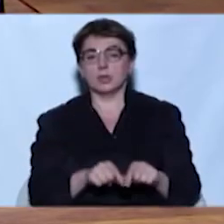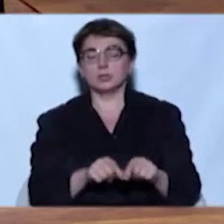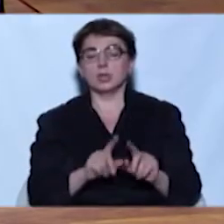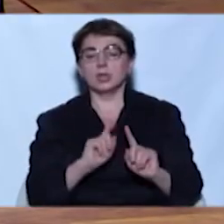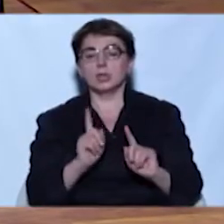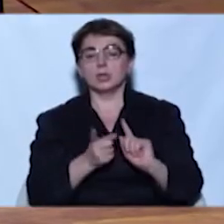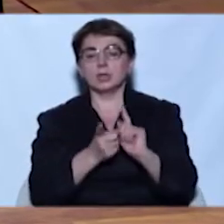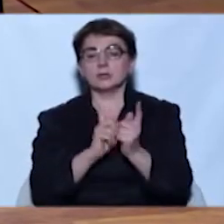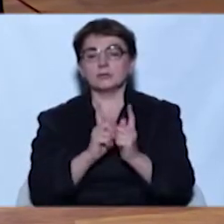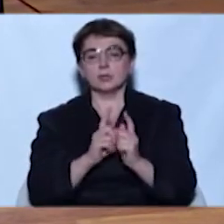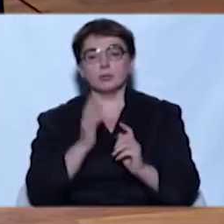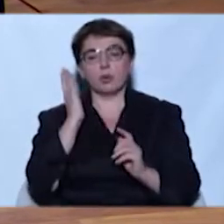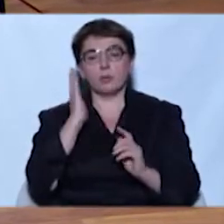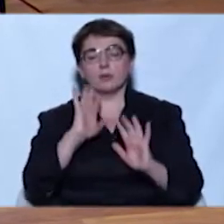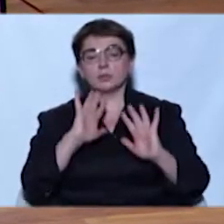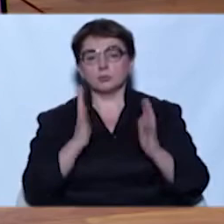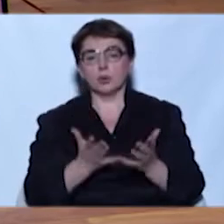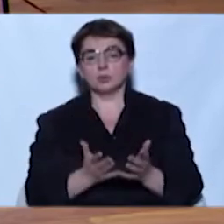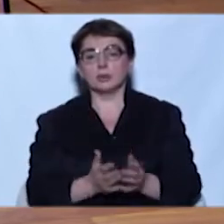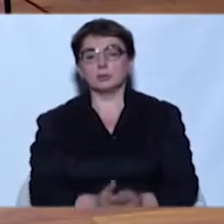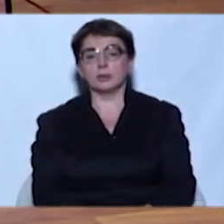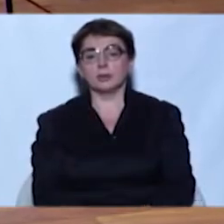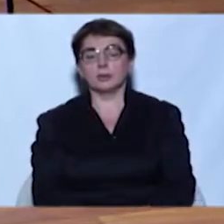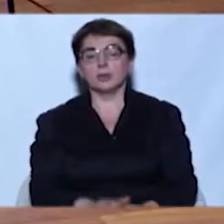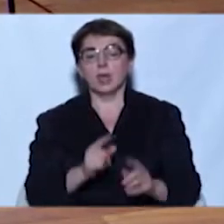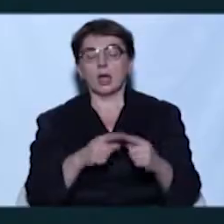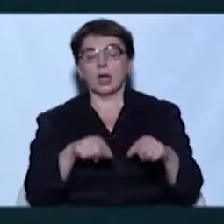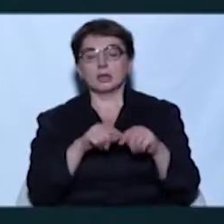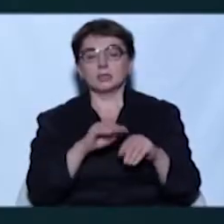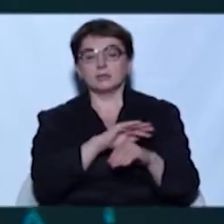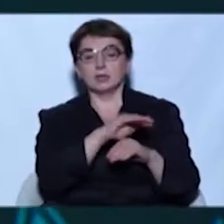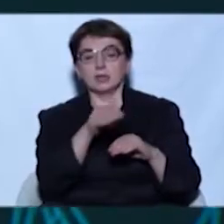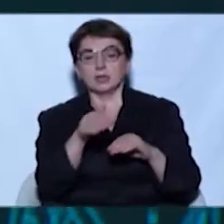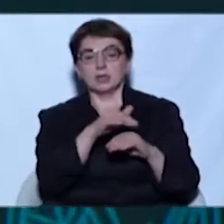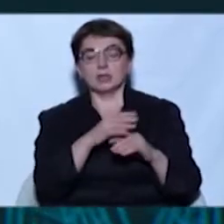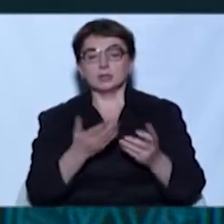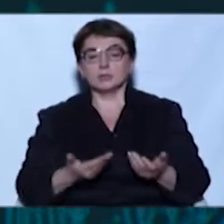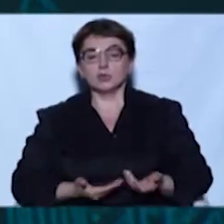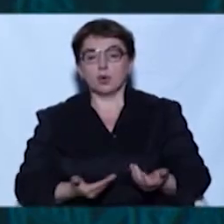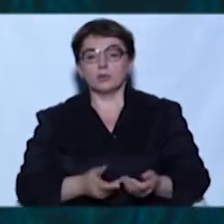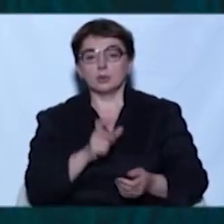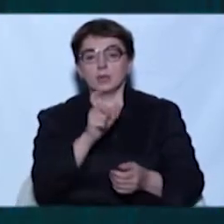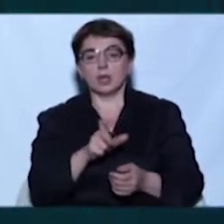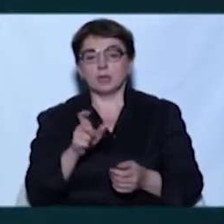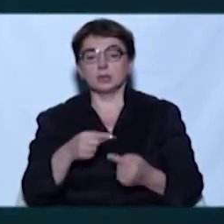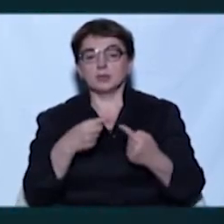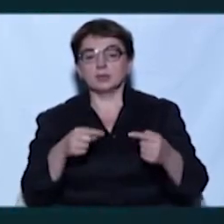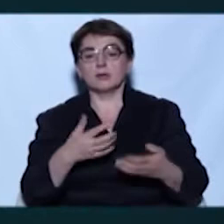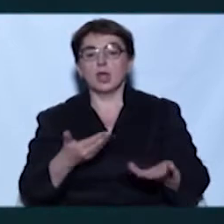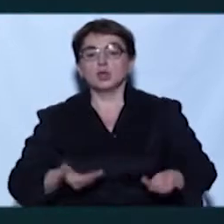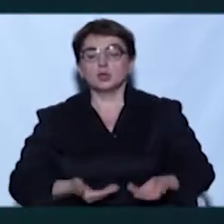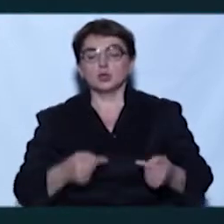რა ცვლილებებს უნდა ველოდოთ მერე ჩვენ ქერქში, ქერქზე ბინადარი ადამიანები და სხვა